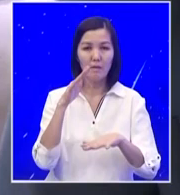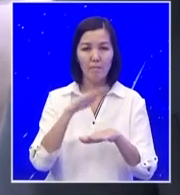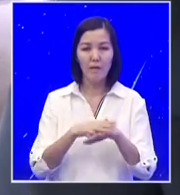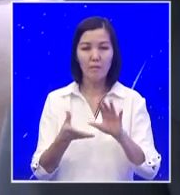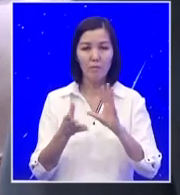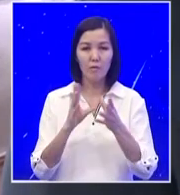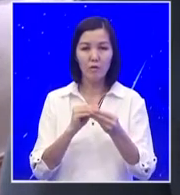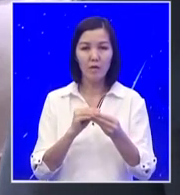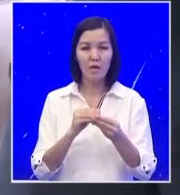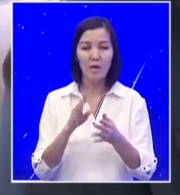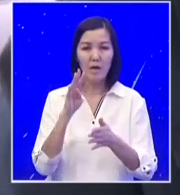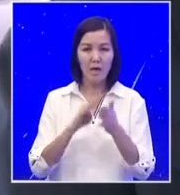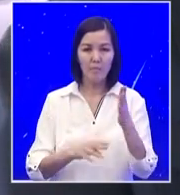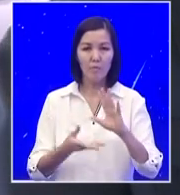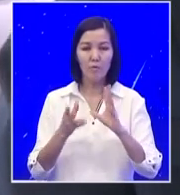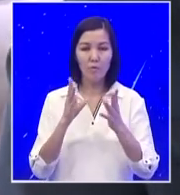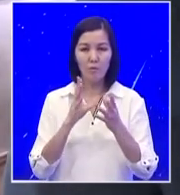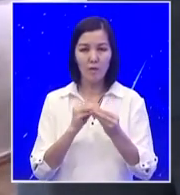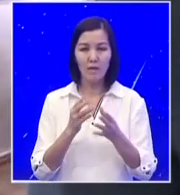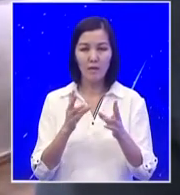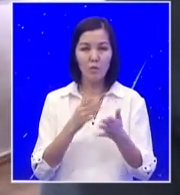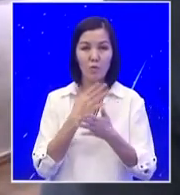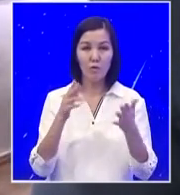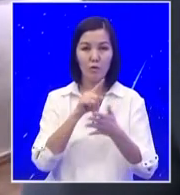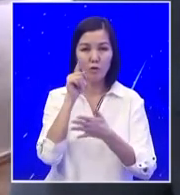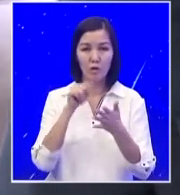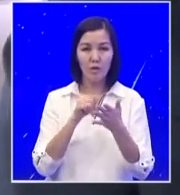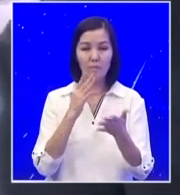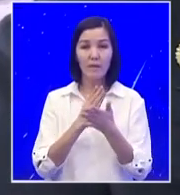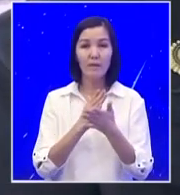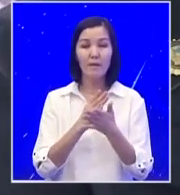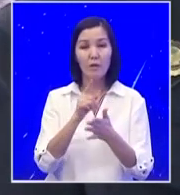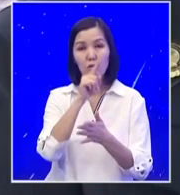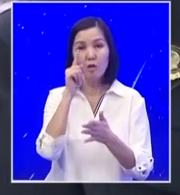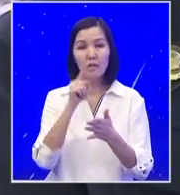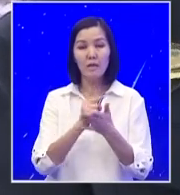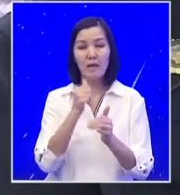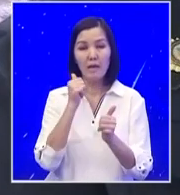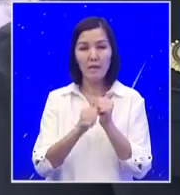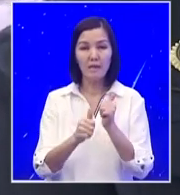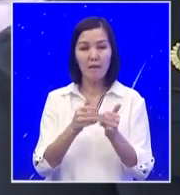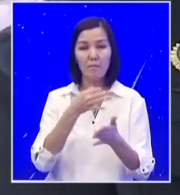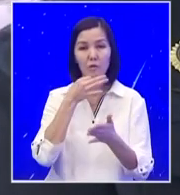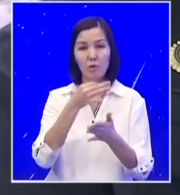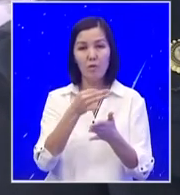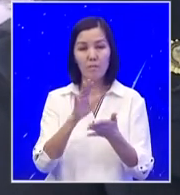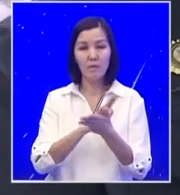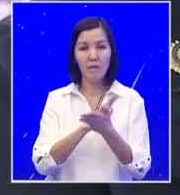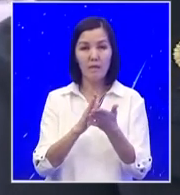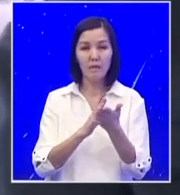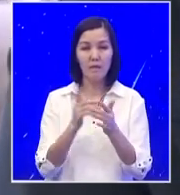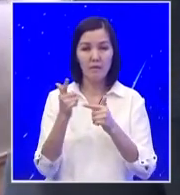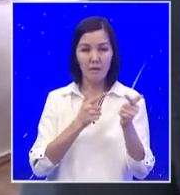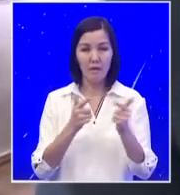бойынша, айыппұлдар бойынша үлкен сұрақтар туындап отырады. Сол сұрақтарыңызға әрқашанда ақсыз көмек беруге